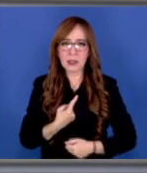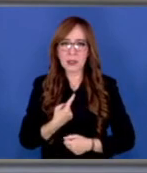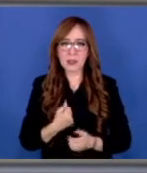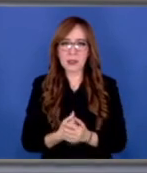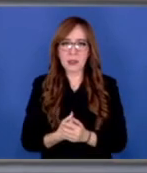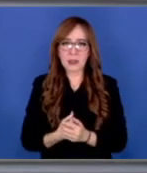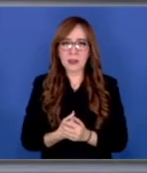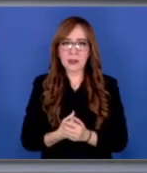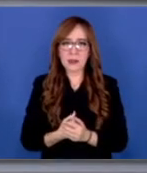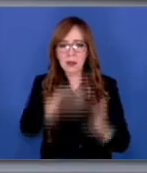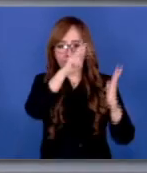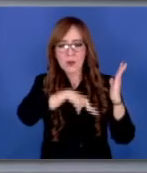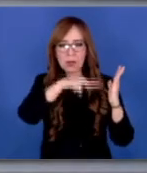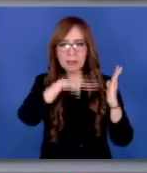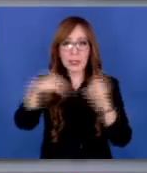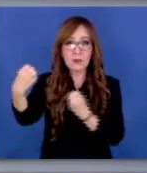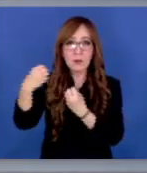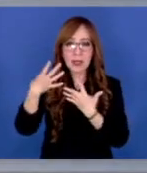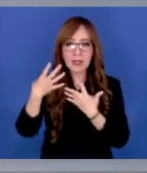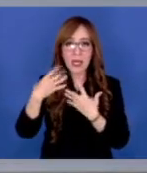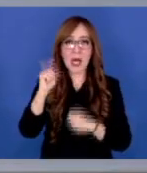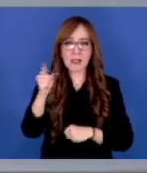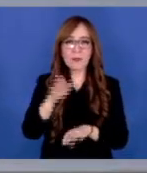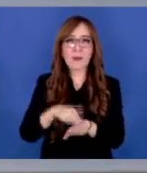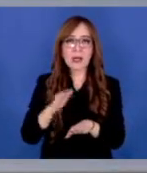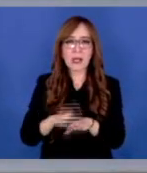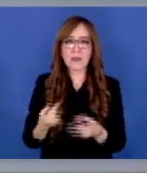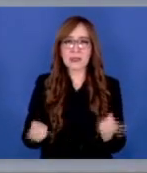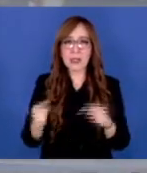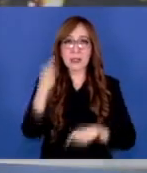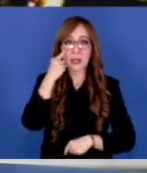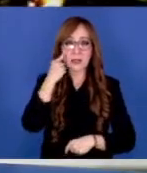Kemarin Pak Tuan Istana beberapa waktu yang lalu juga sudah